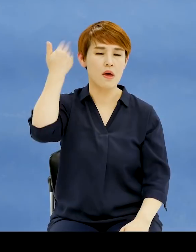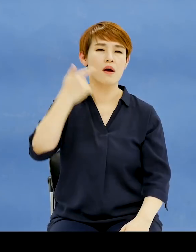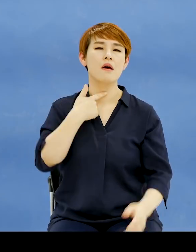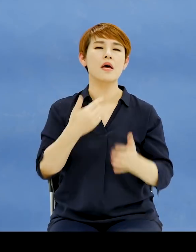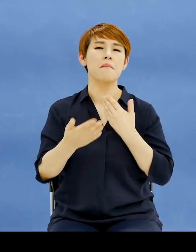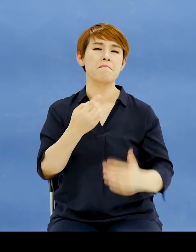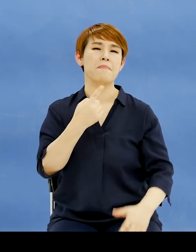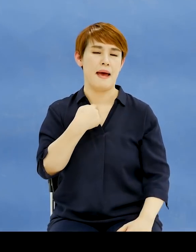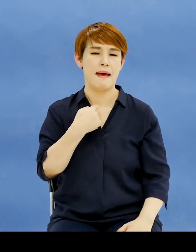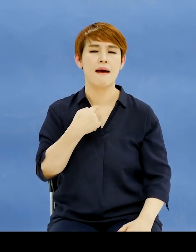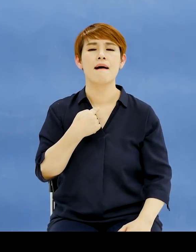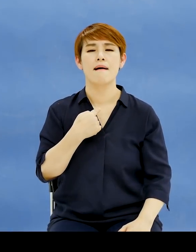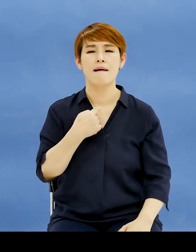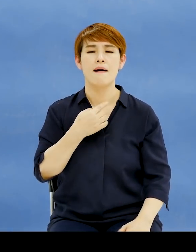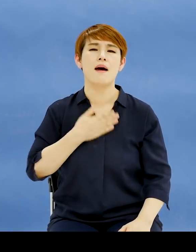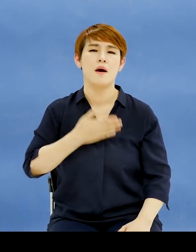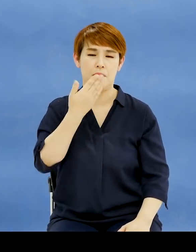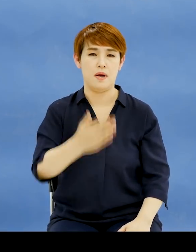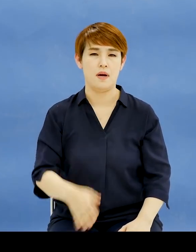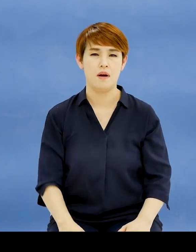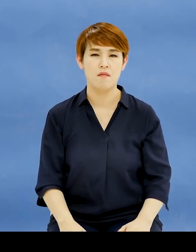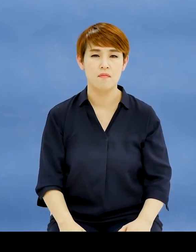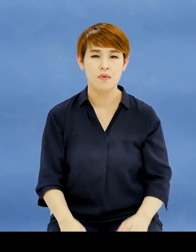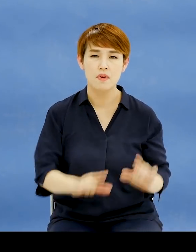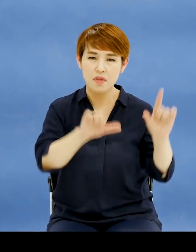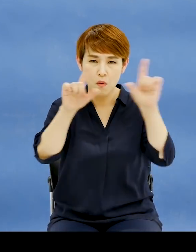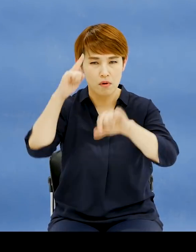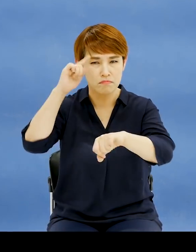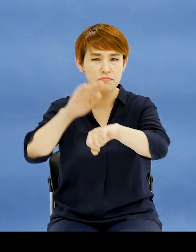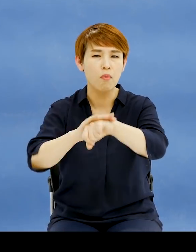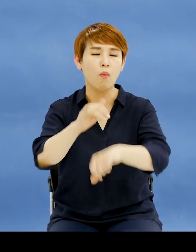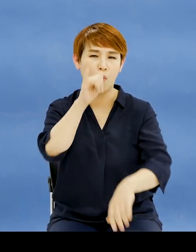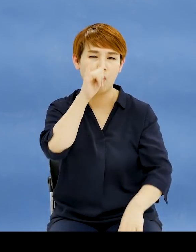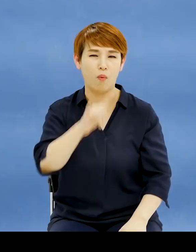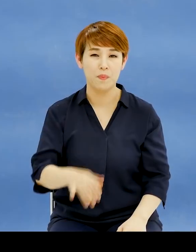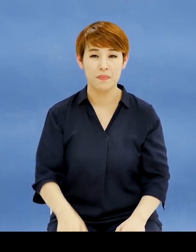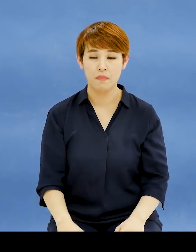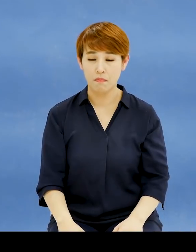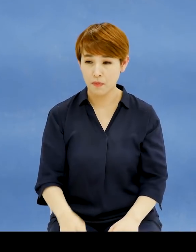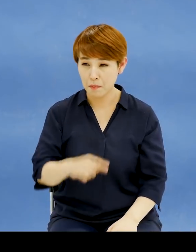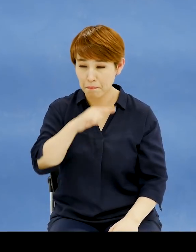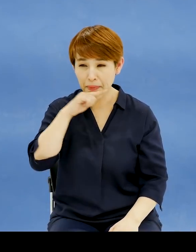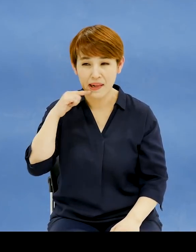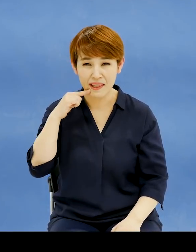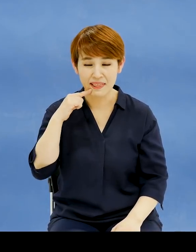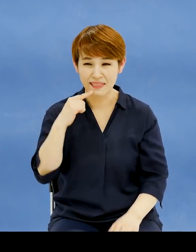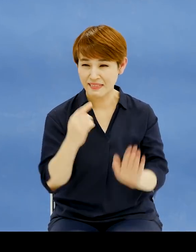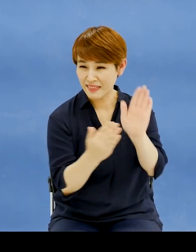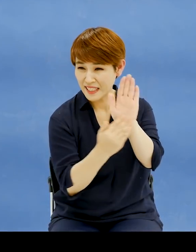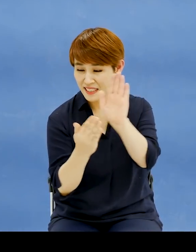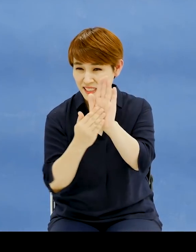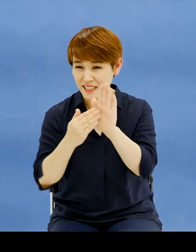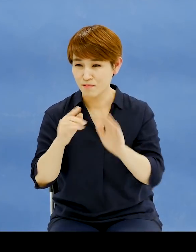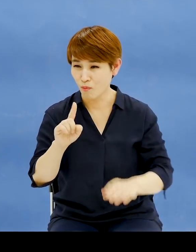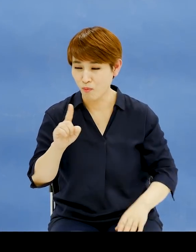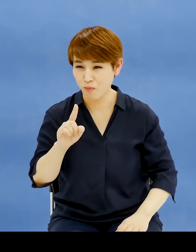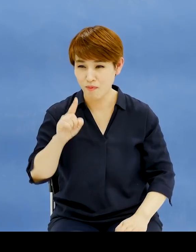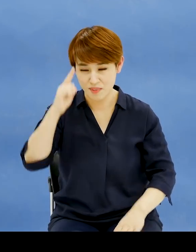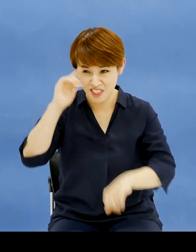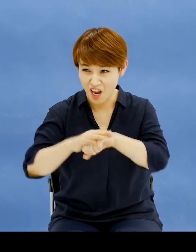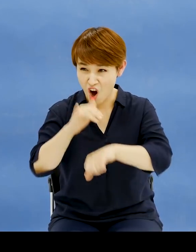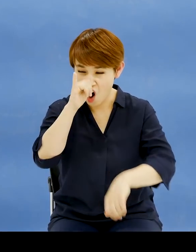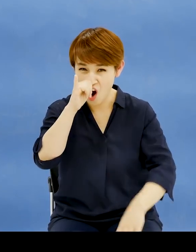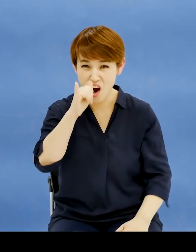그래요. 예, 그리고 또 여러 가지 또 거기에서 얻는 생활 지혜가 있더라고요. 아, 그래요? 빨간 네. 딱지에도 생활의 지혜가 생겨요?